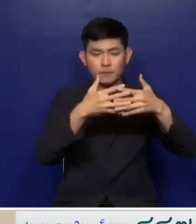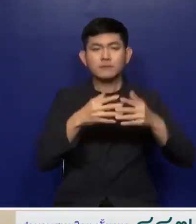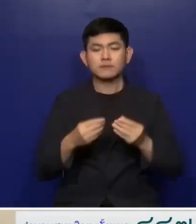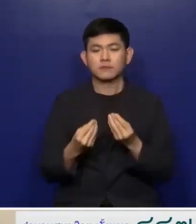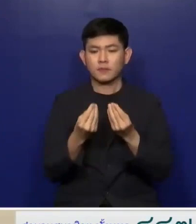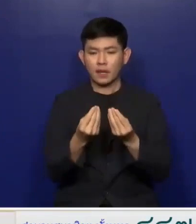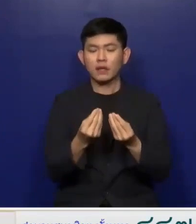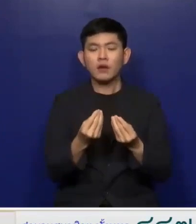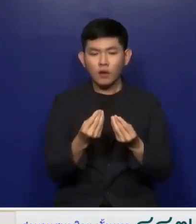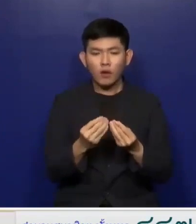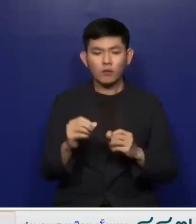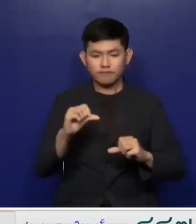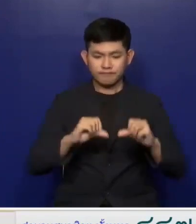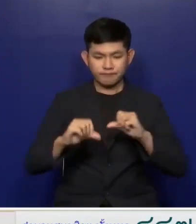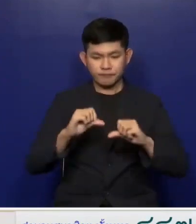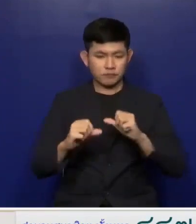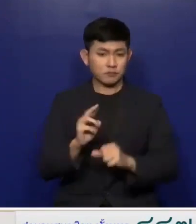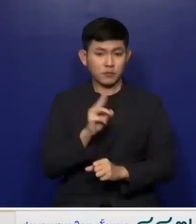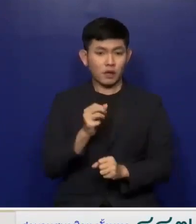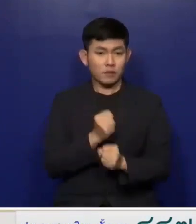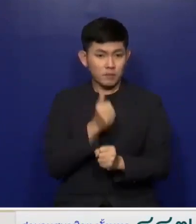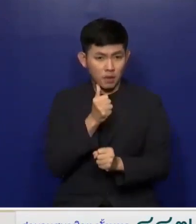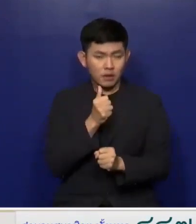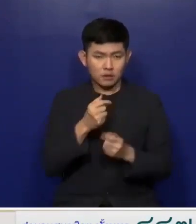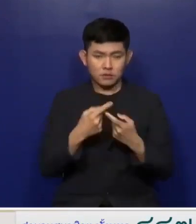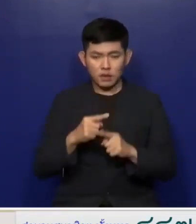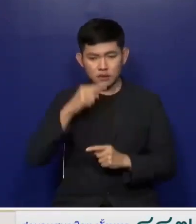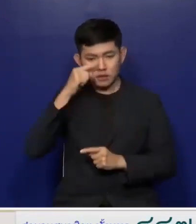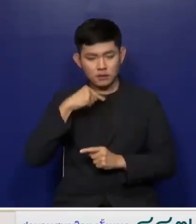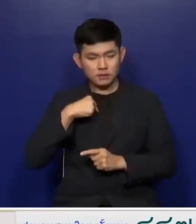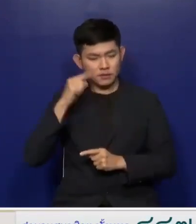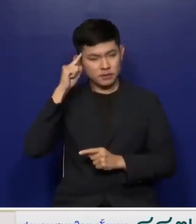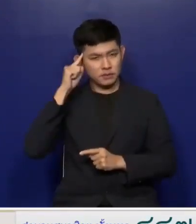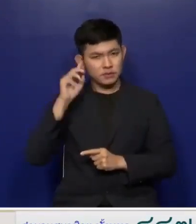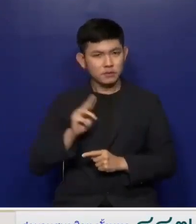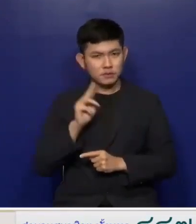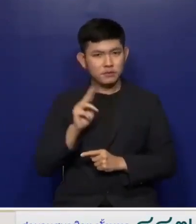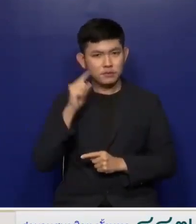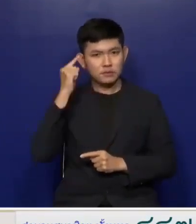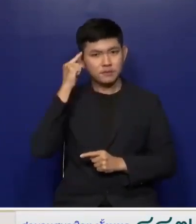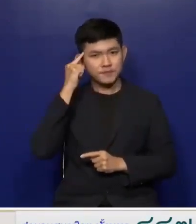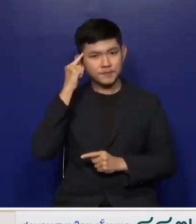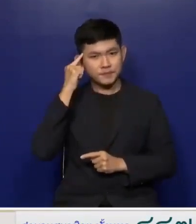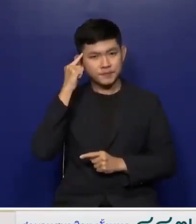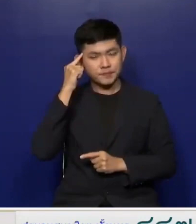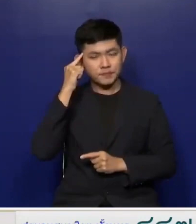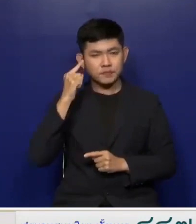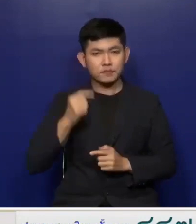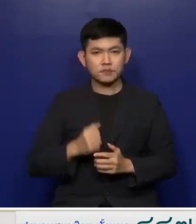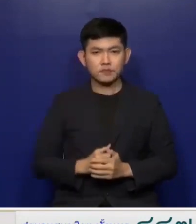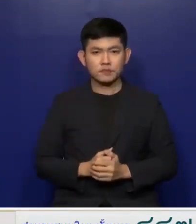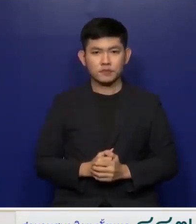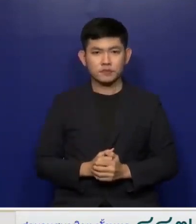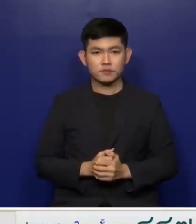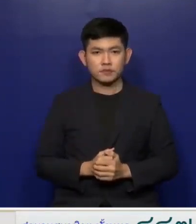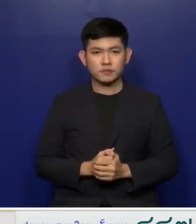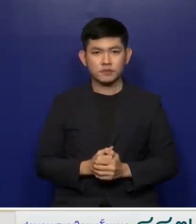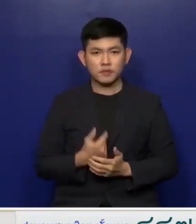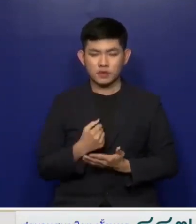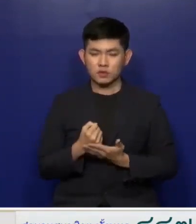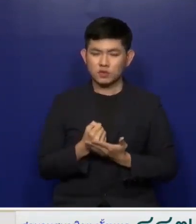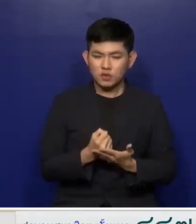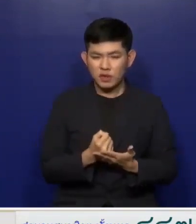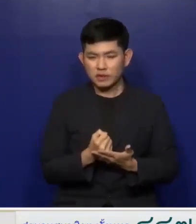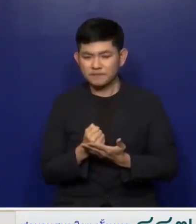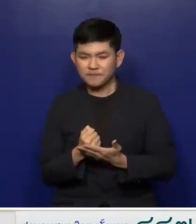ญาทให้ใช้ใประเทศของการทไยมาใช้ผมไม่คดวามัจะเปเรื่องที่ เป็การเอือให้กับ